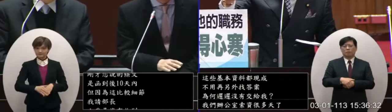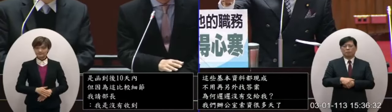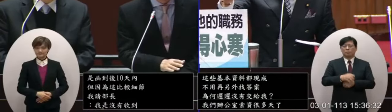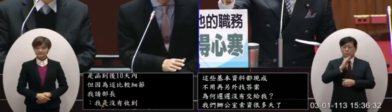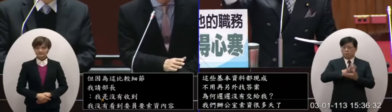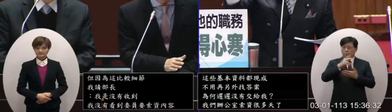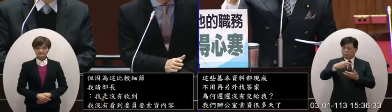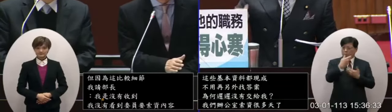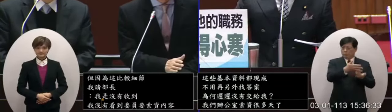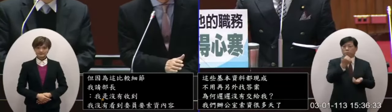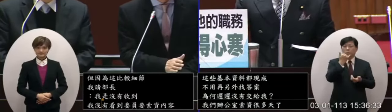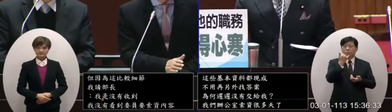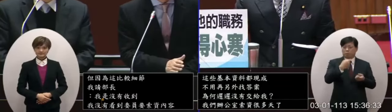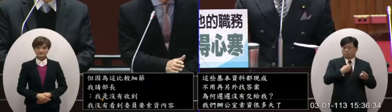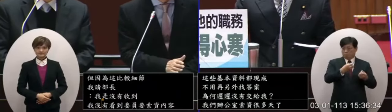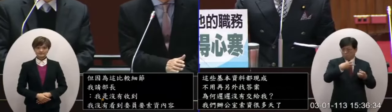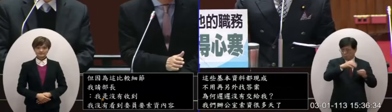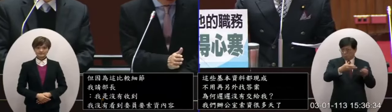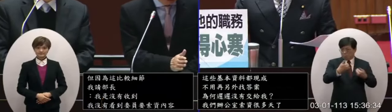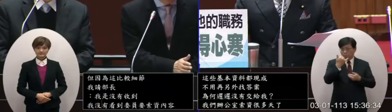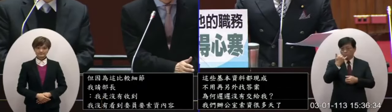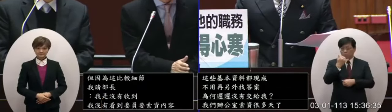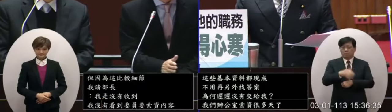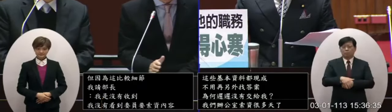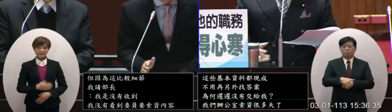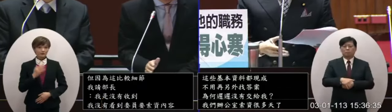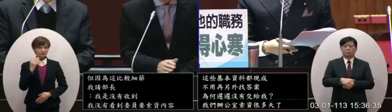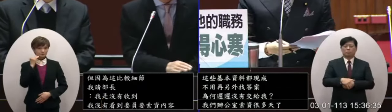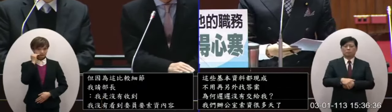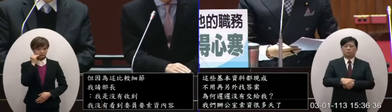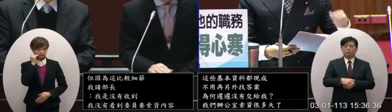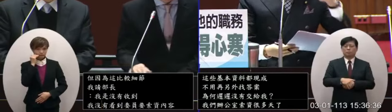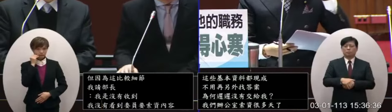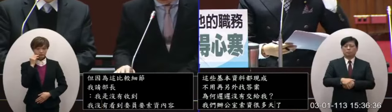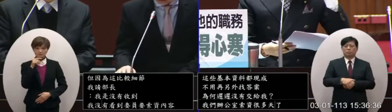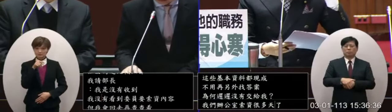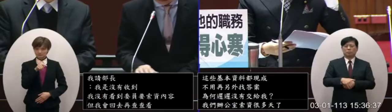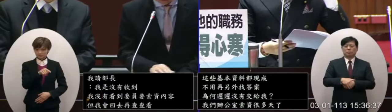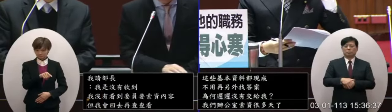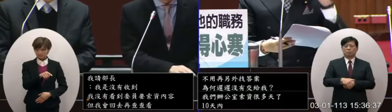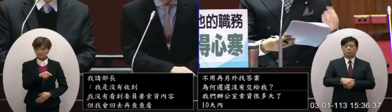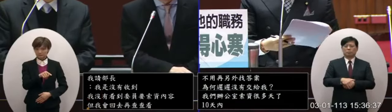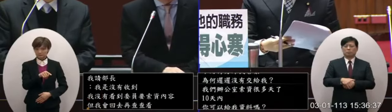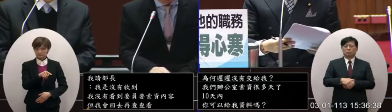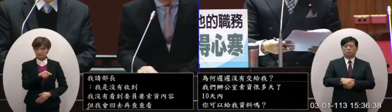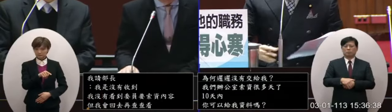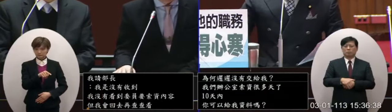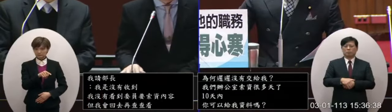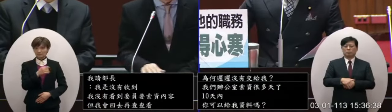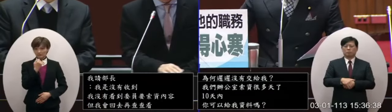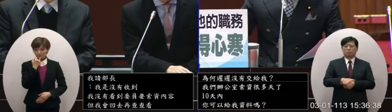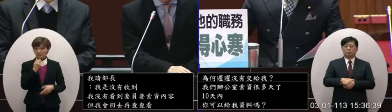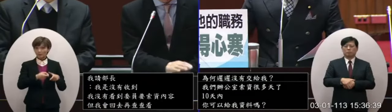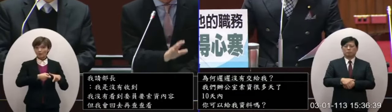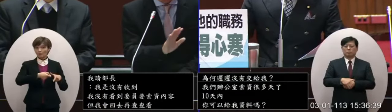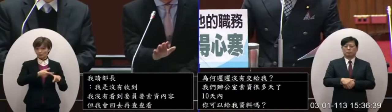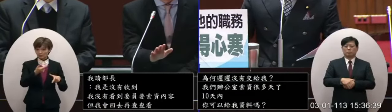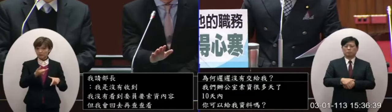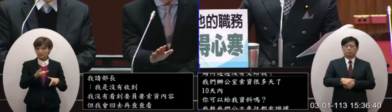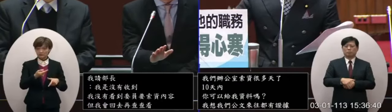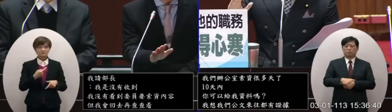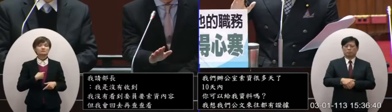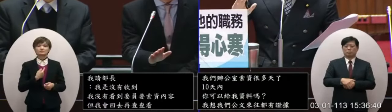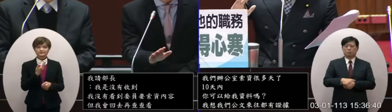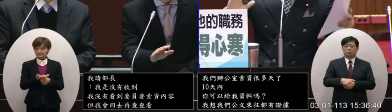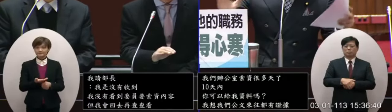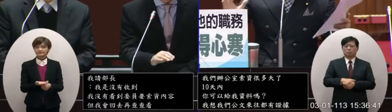些再贴给你看，那是不是您可以给我资料？ 如果它是属于一些可以公开的资料的话，这绝